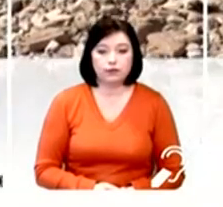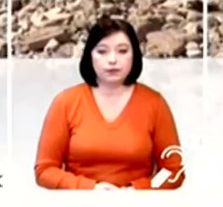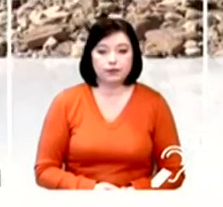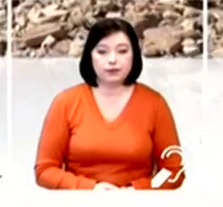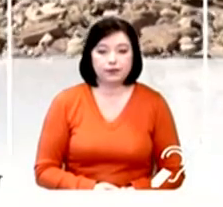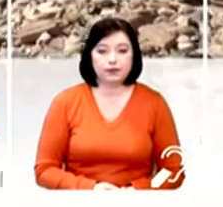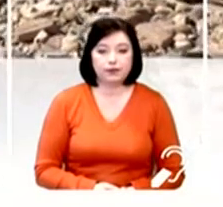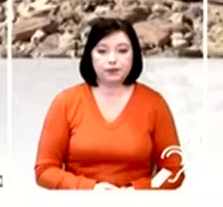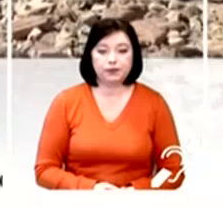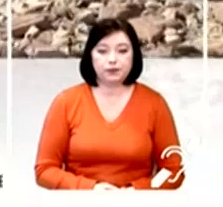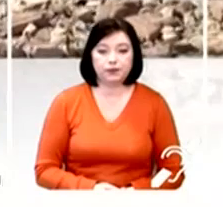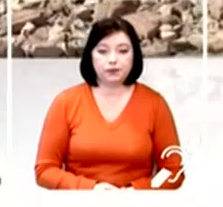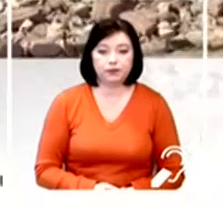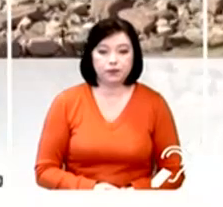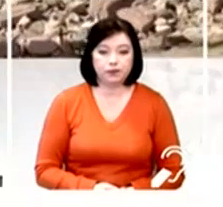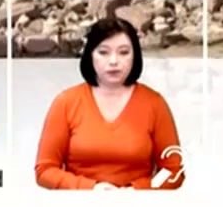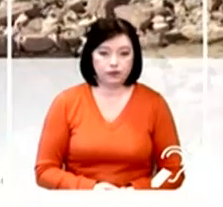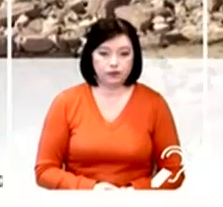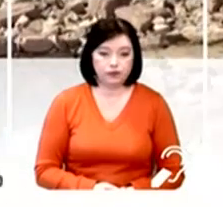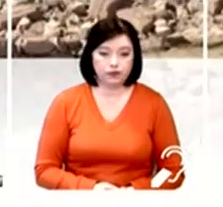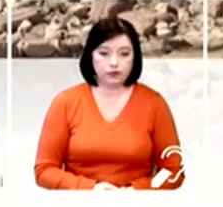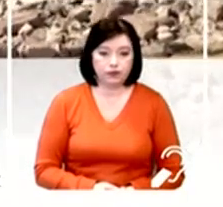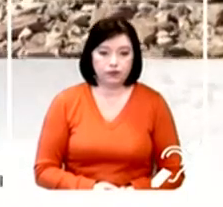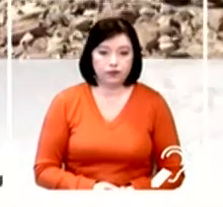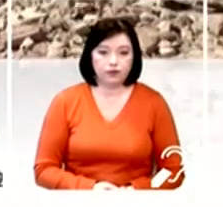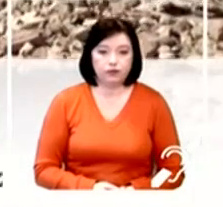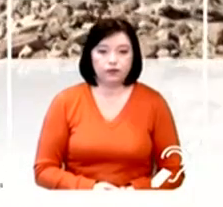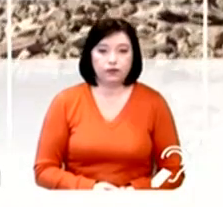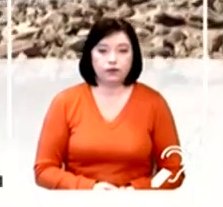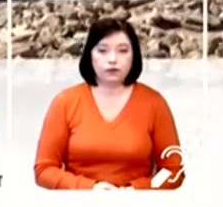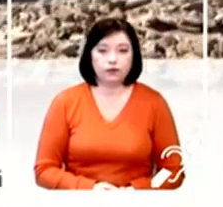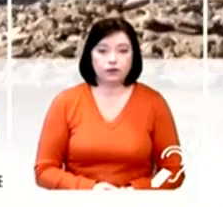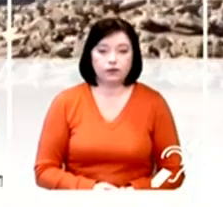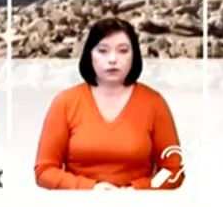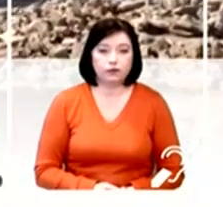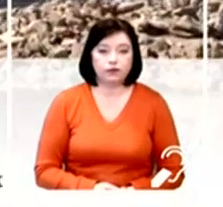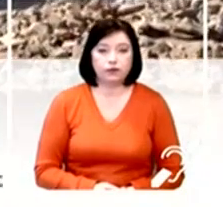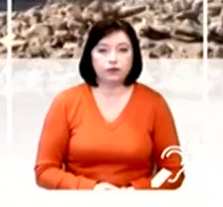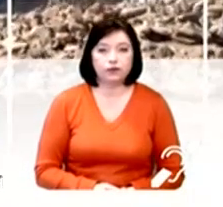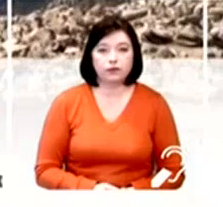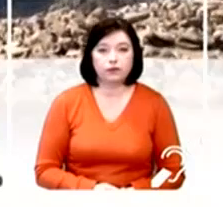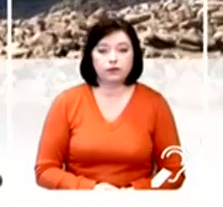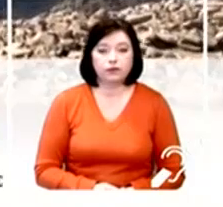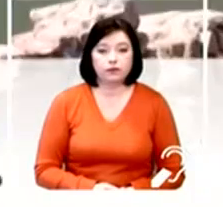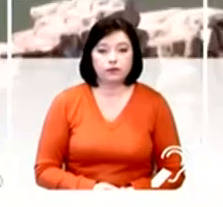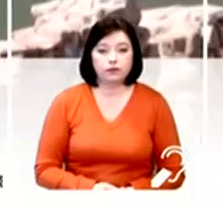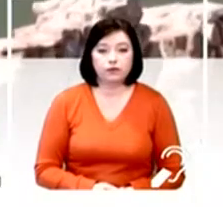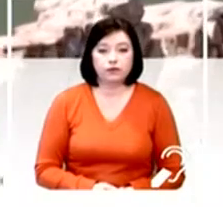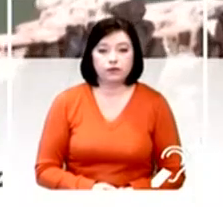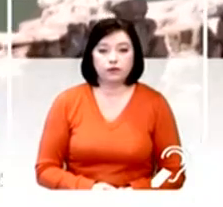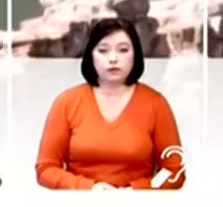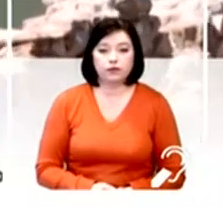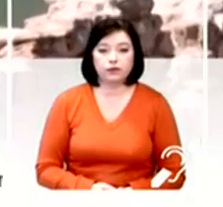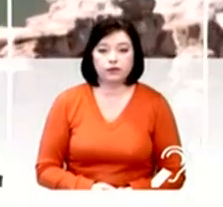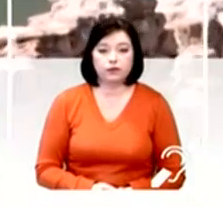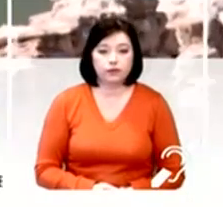que tengo, nunca la había visto completa. Siempre había visto las partes superiores del campanario y todo lleno de